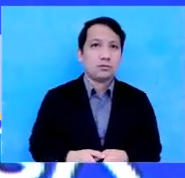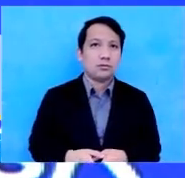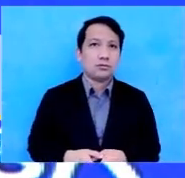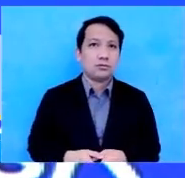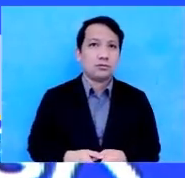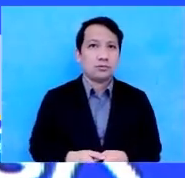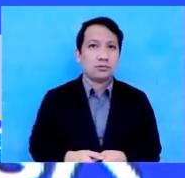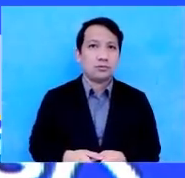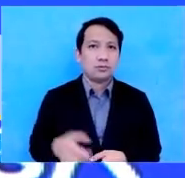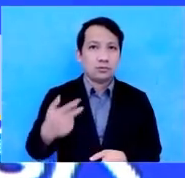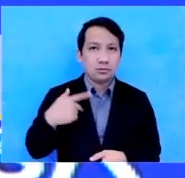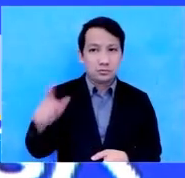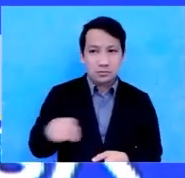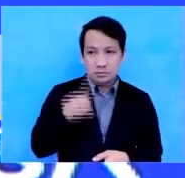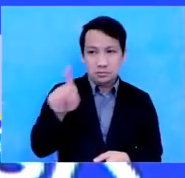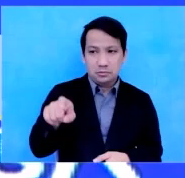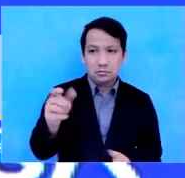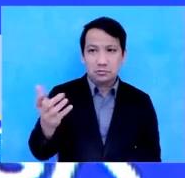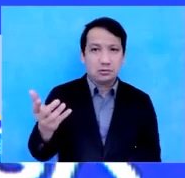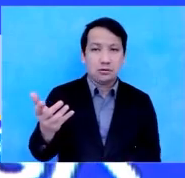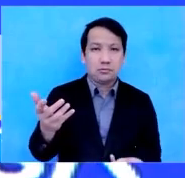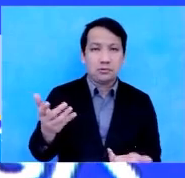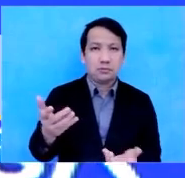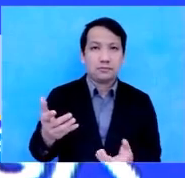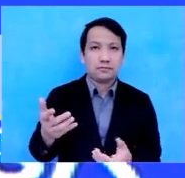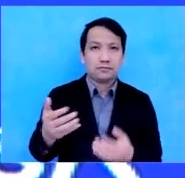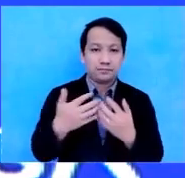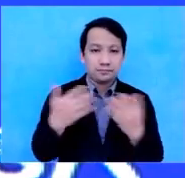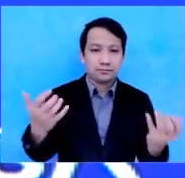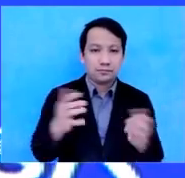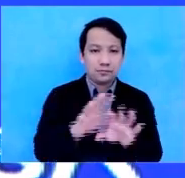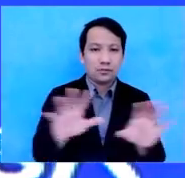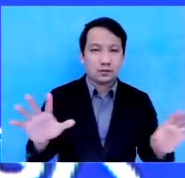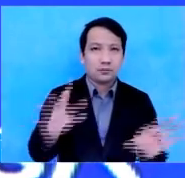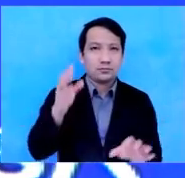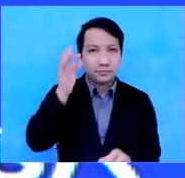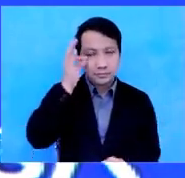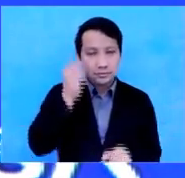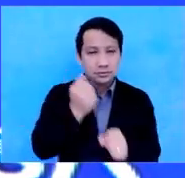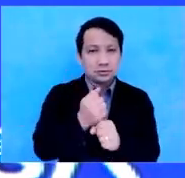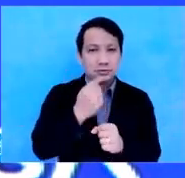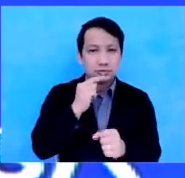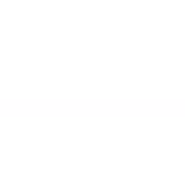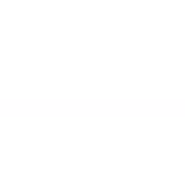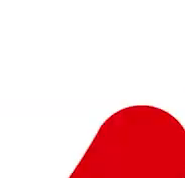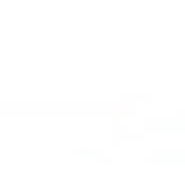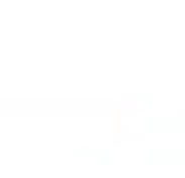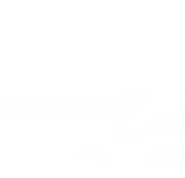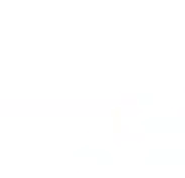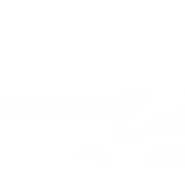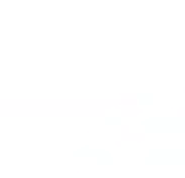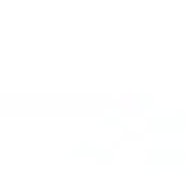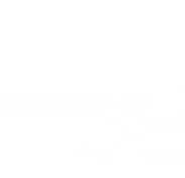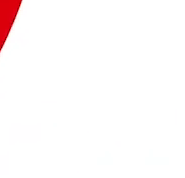medyo questionable. Nagbabalita mula sa frontline, Faith Del Mundo, News 5.